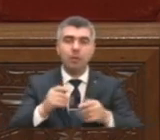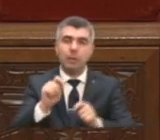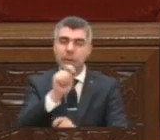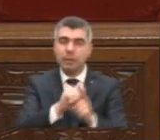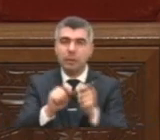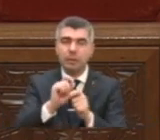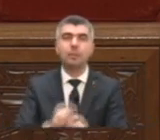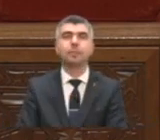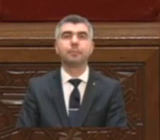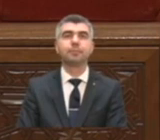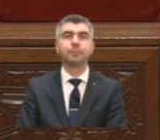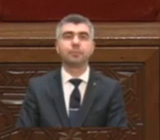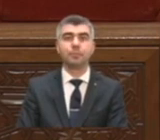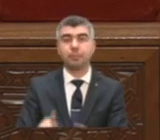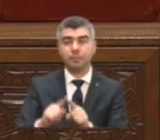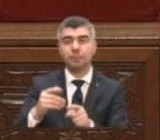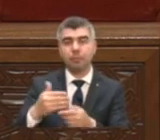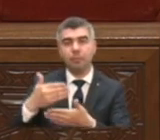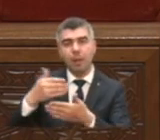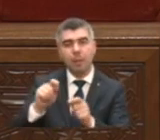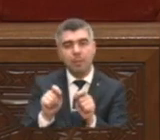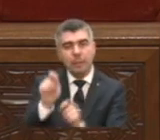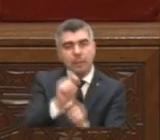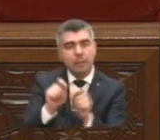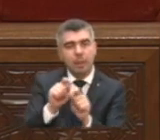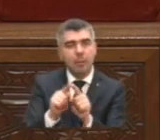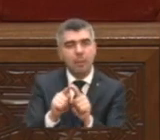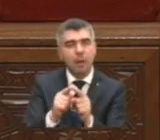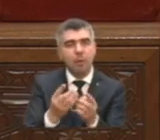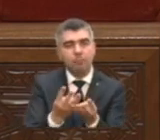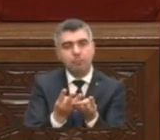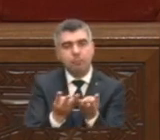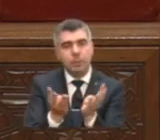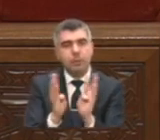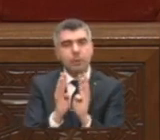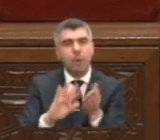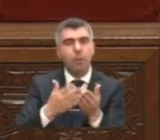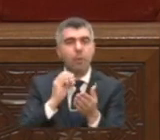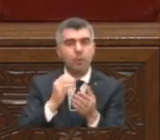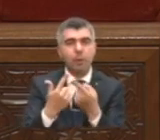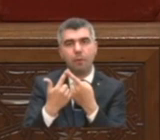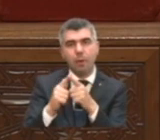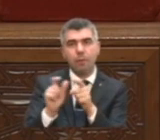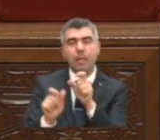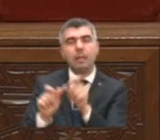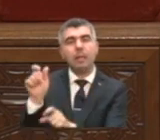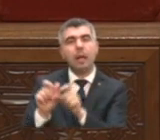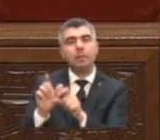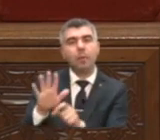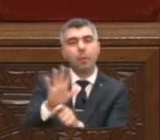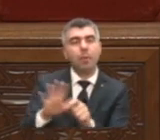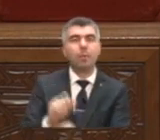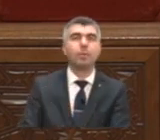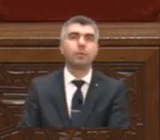هذه المناطق وتهيئه بعض المرافق العموميه الضروريه لاستجابه الحاجيه ديال المواطنين